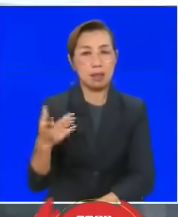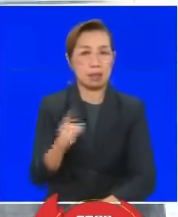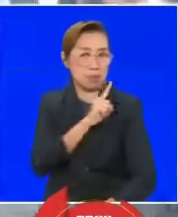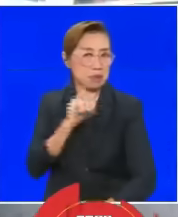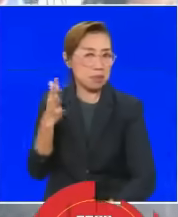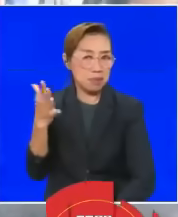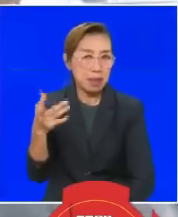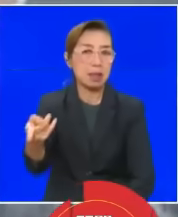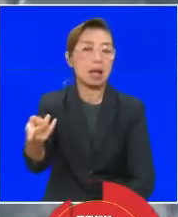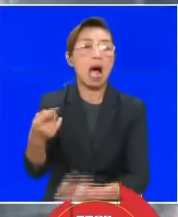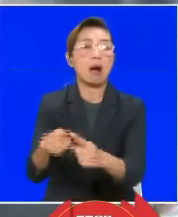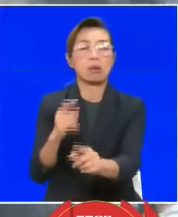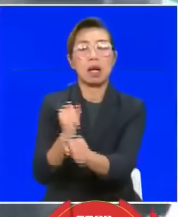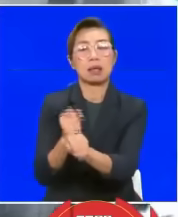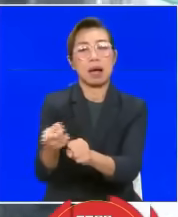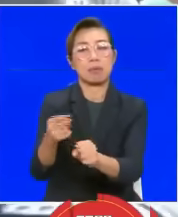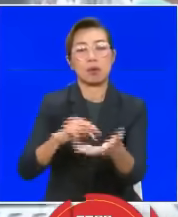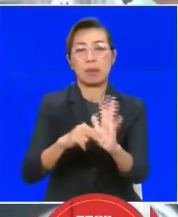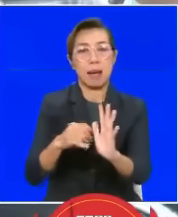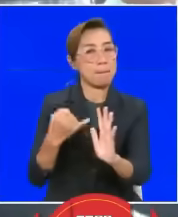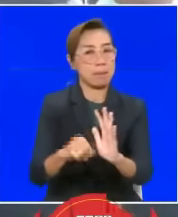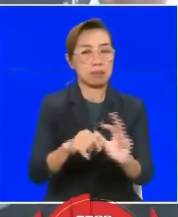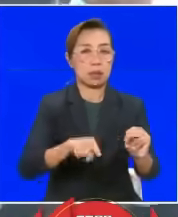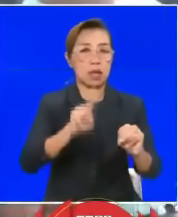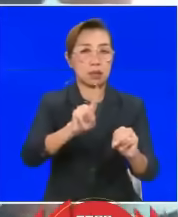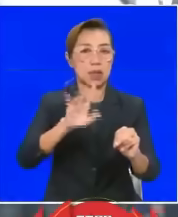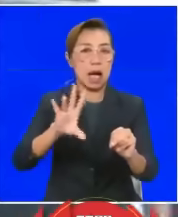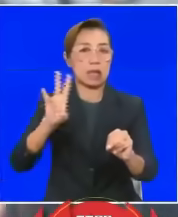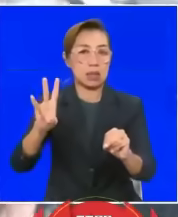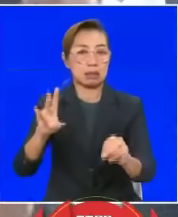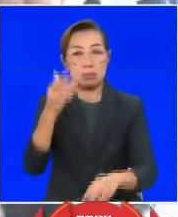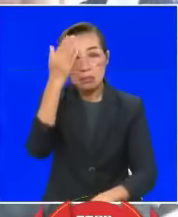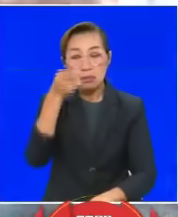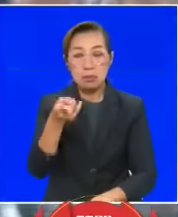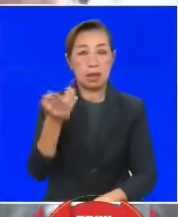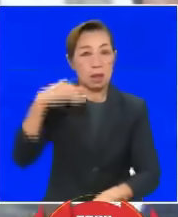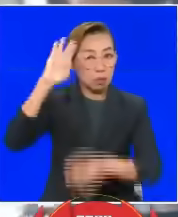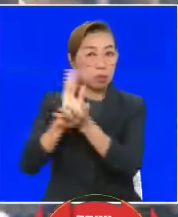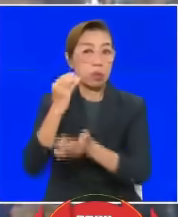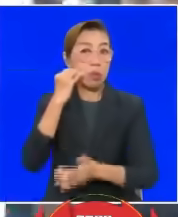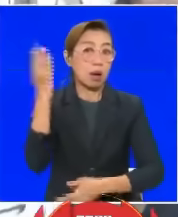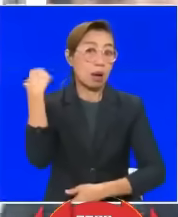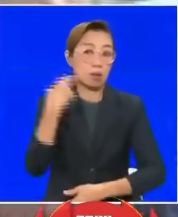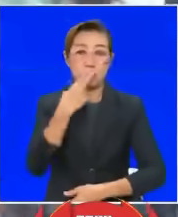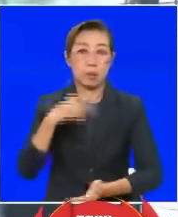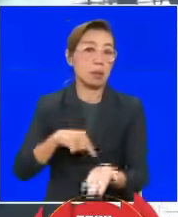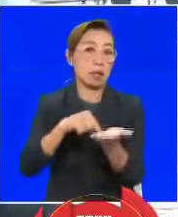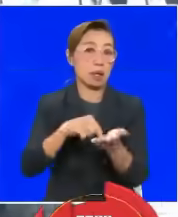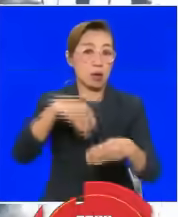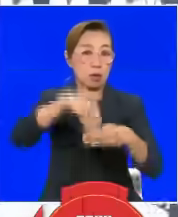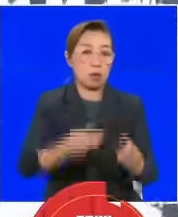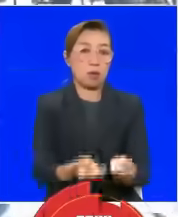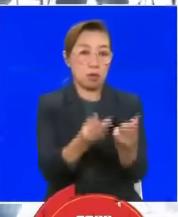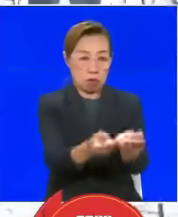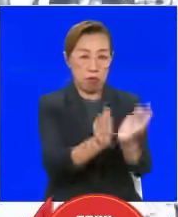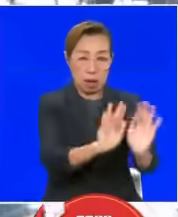กล่าวโทษเพราะเป็นการปฏิบัติหน้าที่โดยมิชอบตามมาตรา 157หลังจากที่พลตำรวจเอกสุรเชษฐได้มายื่นเรื่องให้ปปชไต่สวนว่า